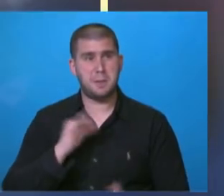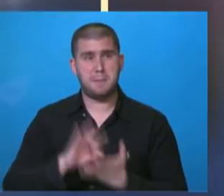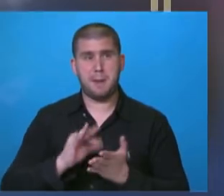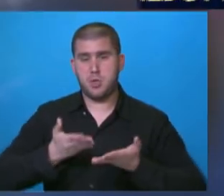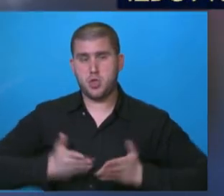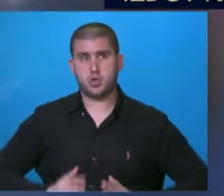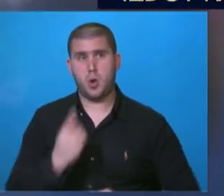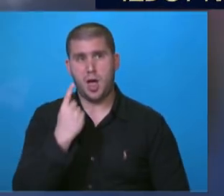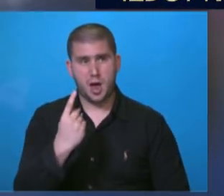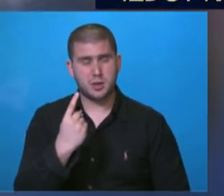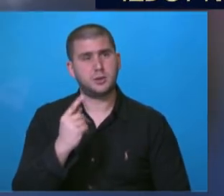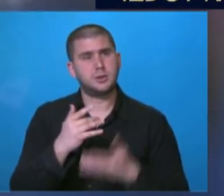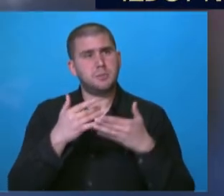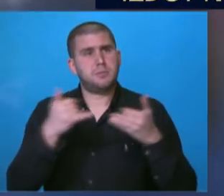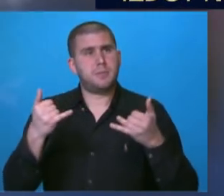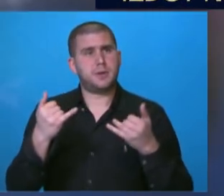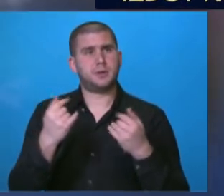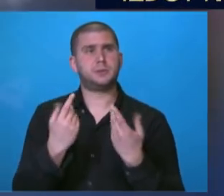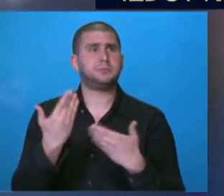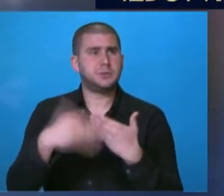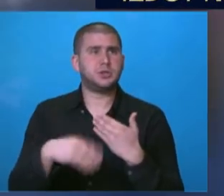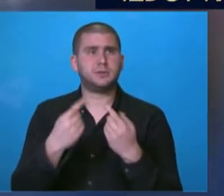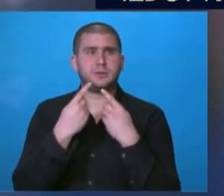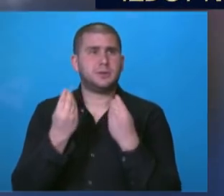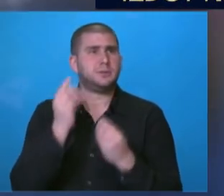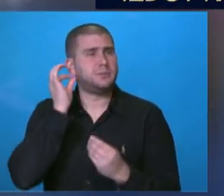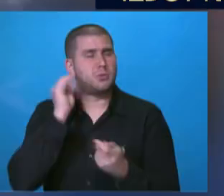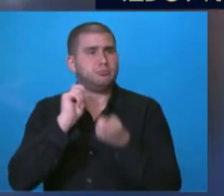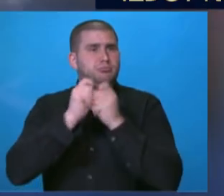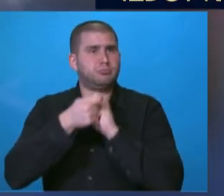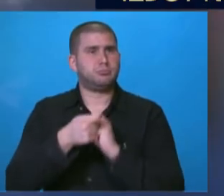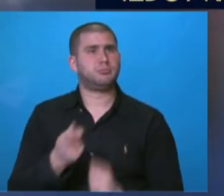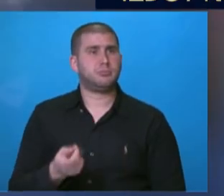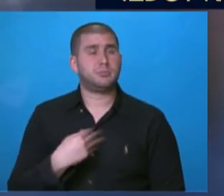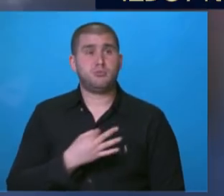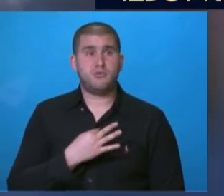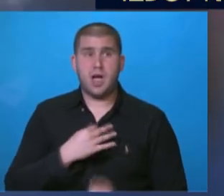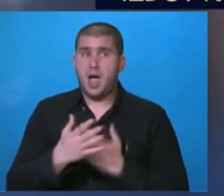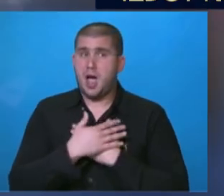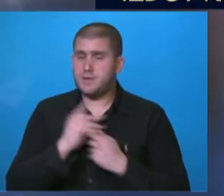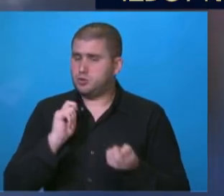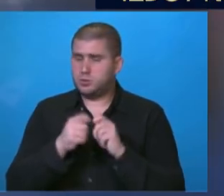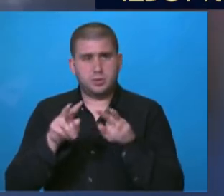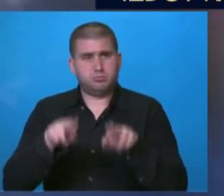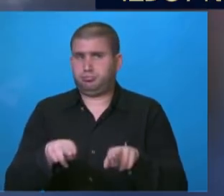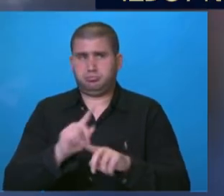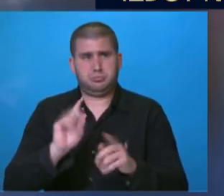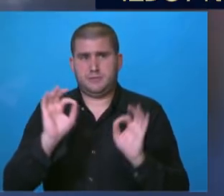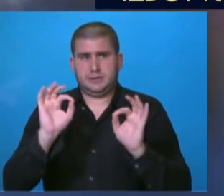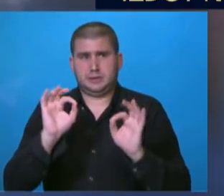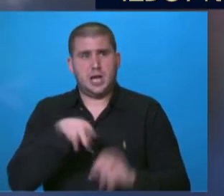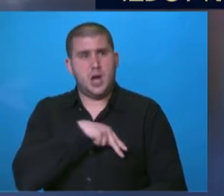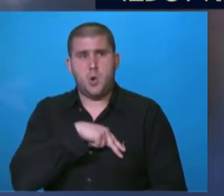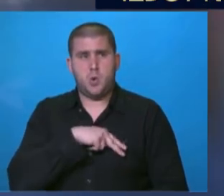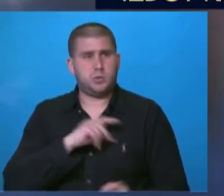day one becoming to who she now eventually is coming to. You know what I'm saying? And for me, it's all about nothing changes with my love.